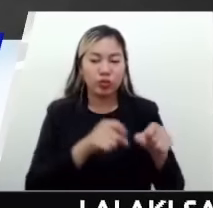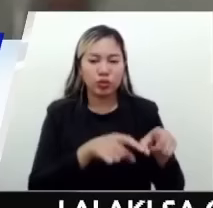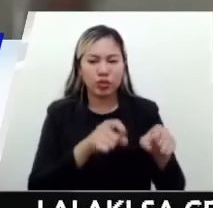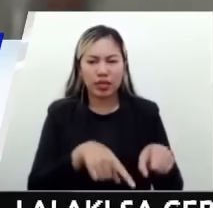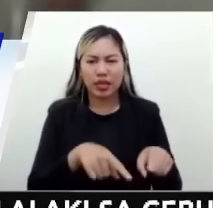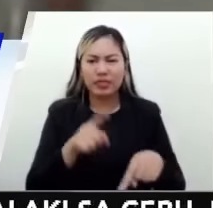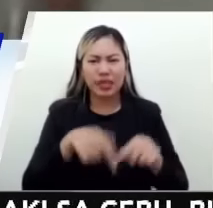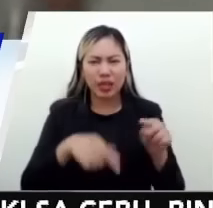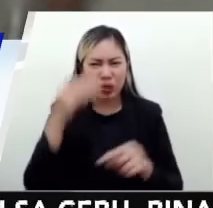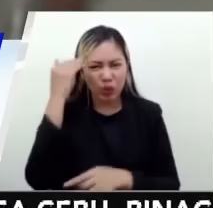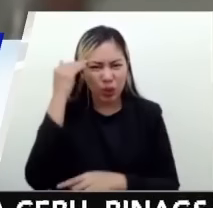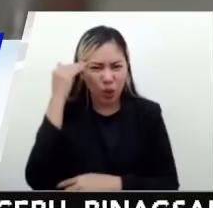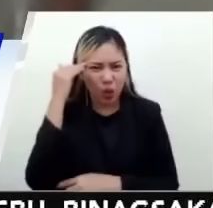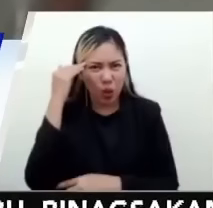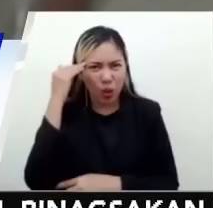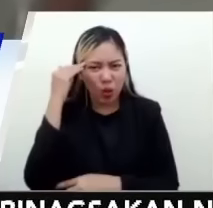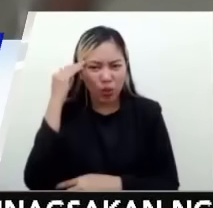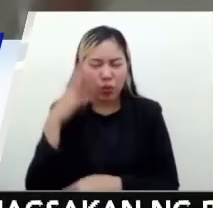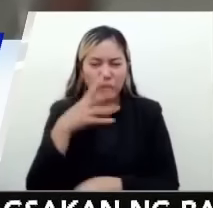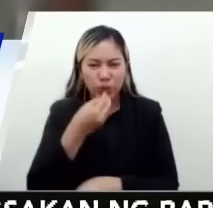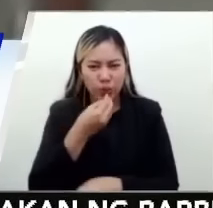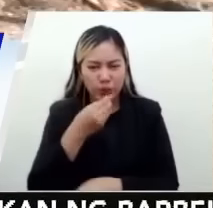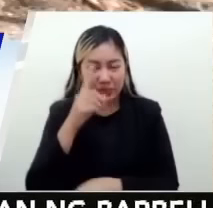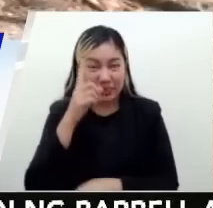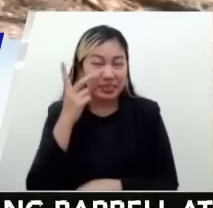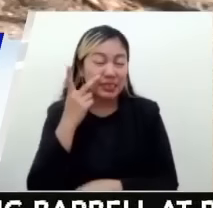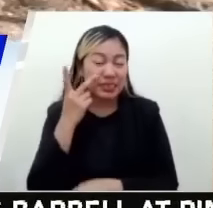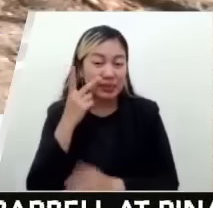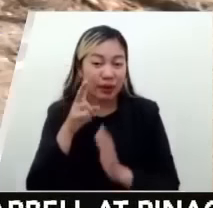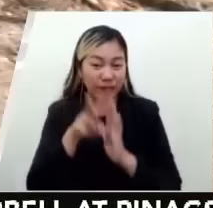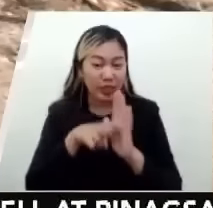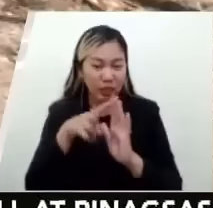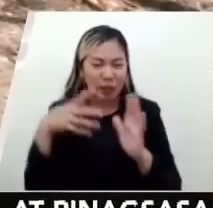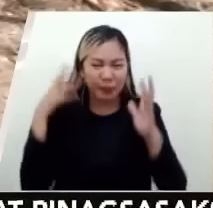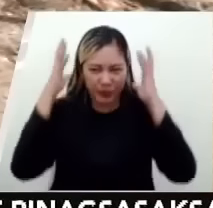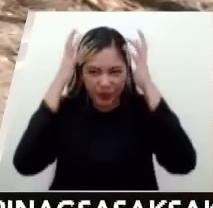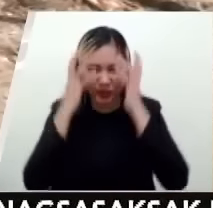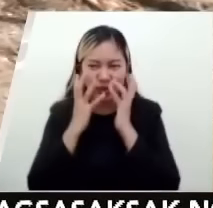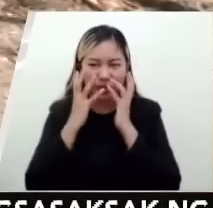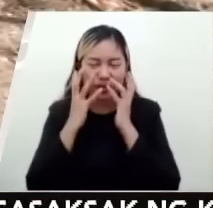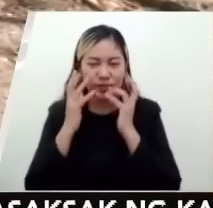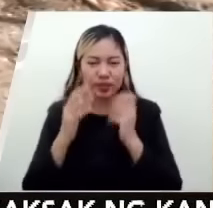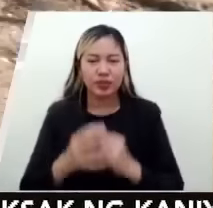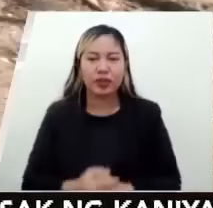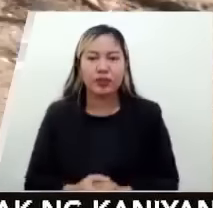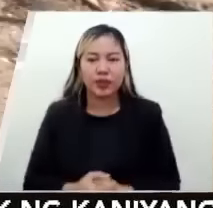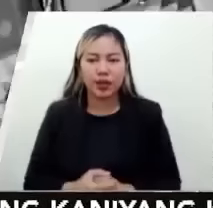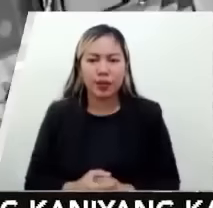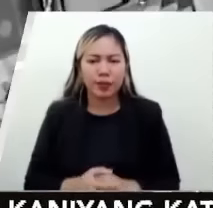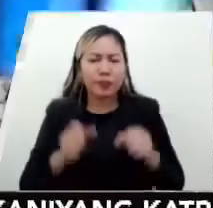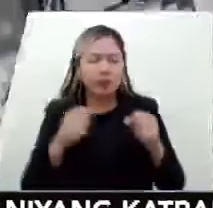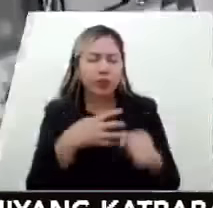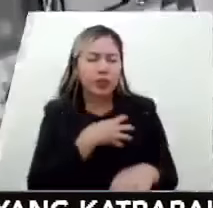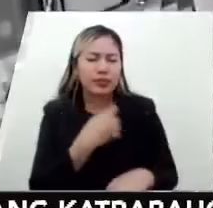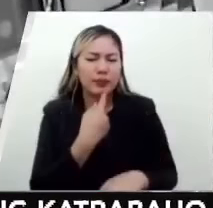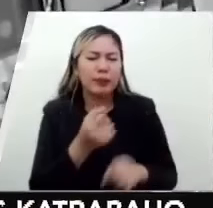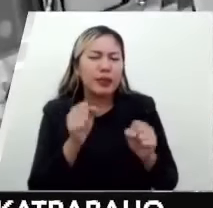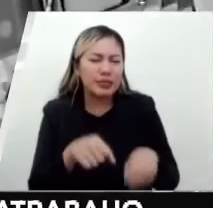pagbabasehan ang video. May lead na ang pulisya sa sospek na posibleng hindi raw taga Iloilo City.